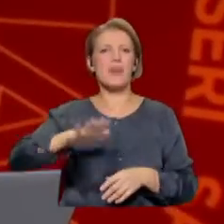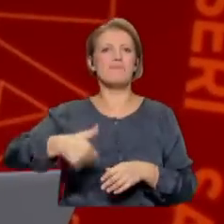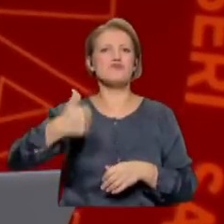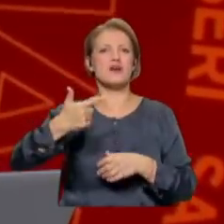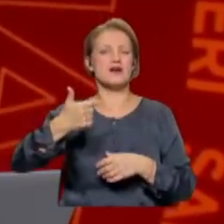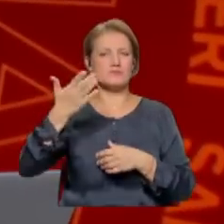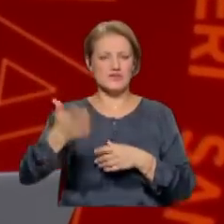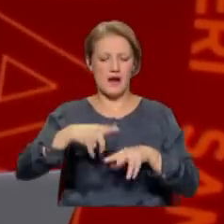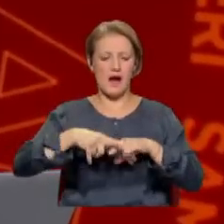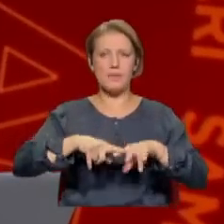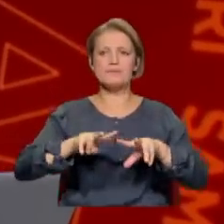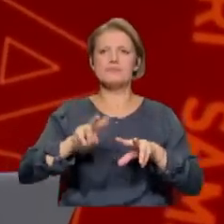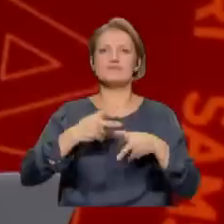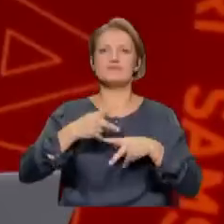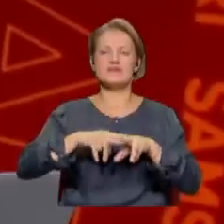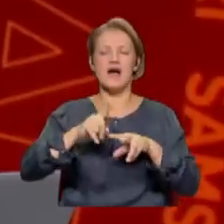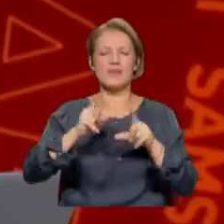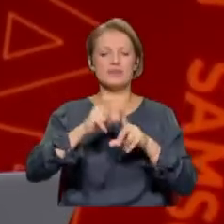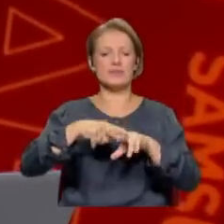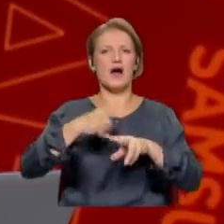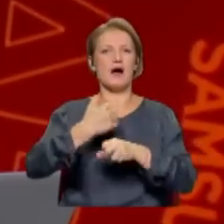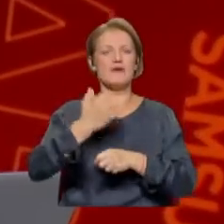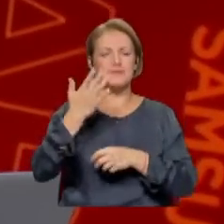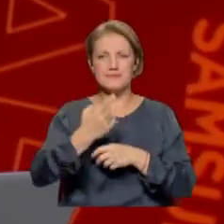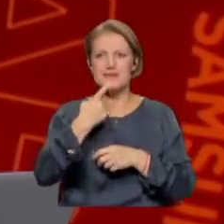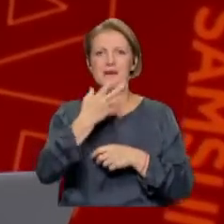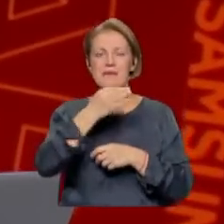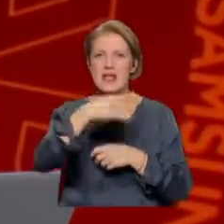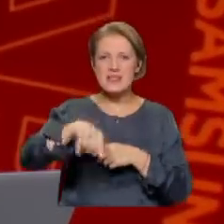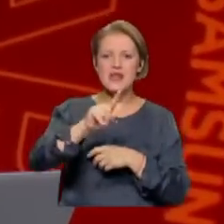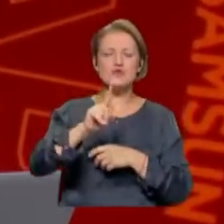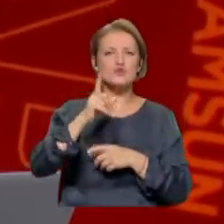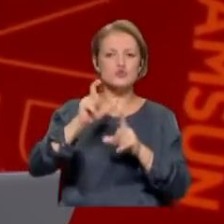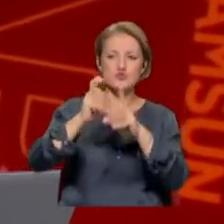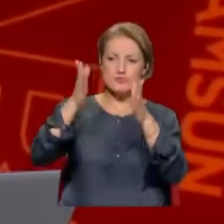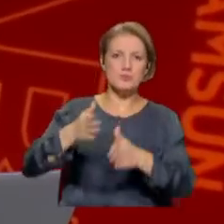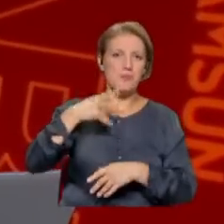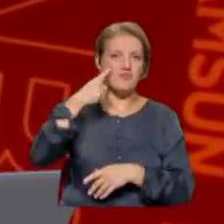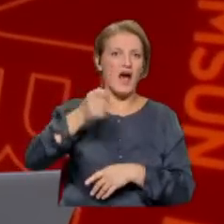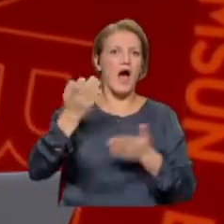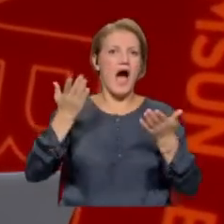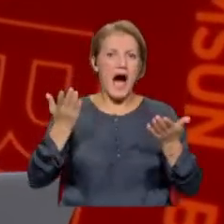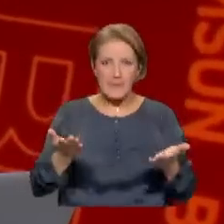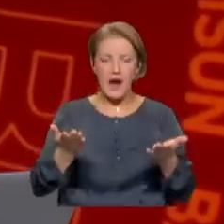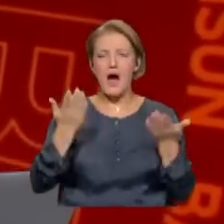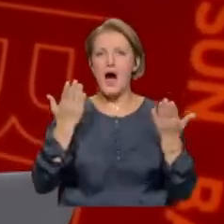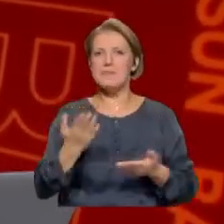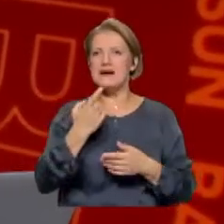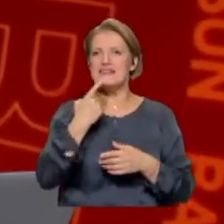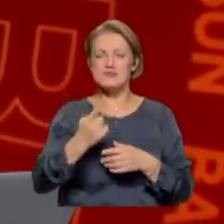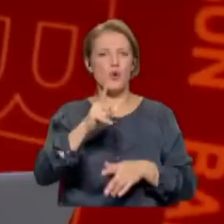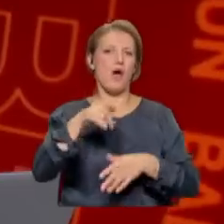Başkan Yardımcısı Hamza Dağ mealen demiş ki emeklilerin durumunun farkındayız. Ama işte aması var,